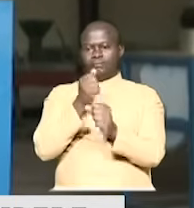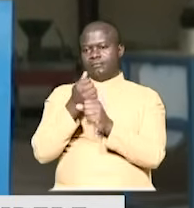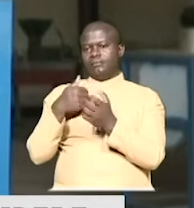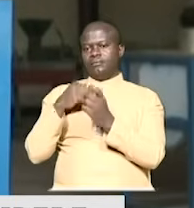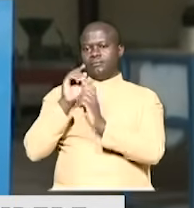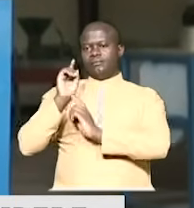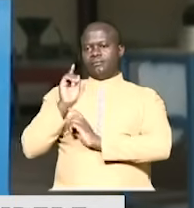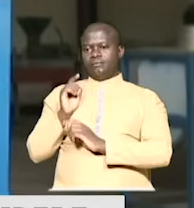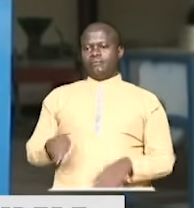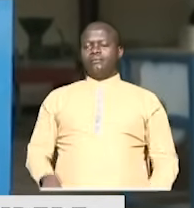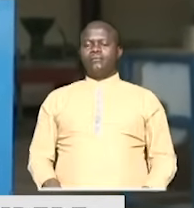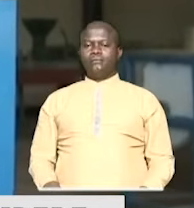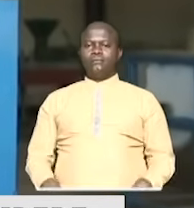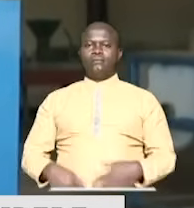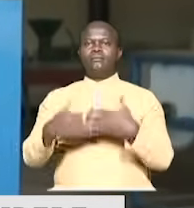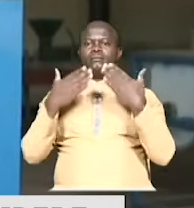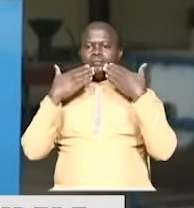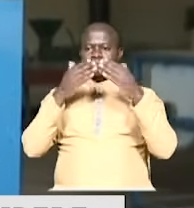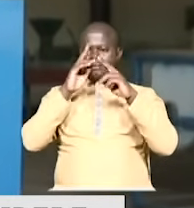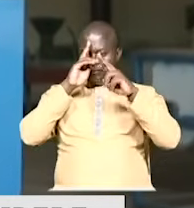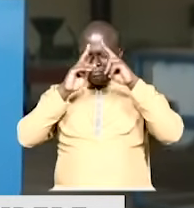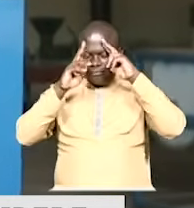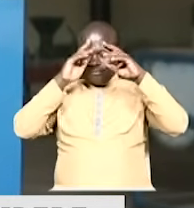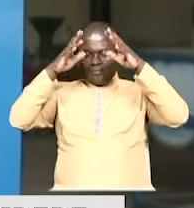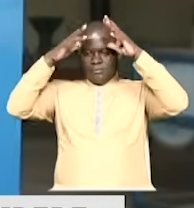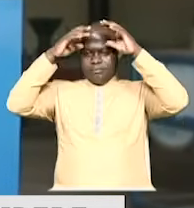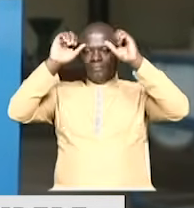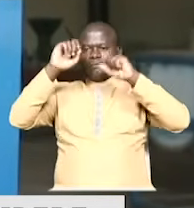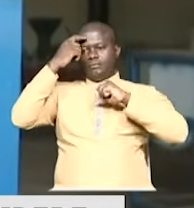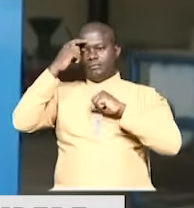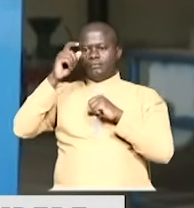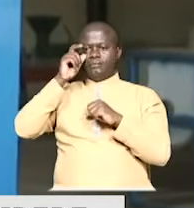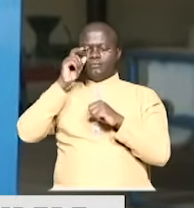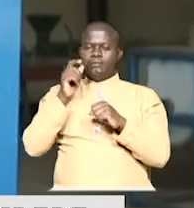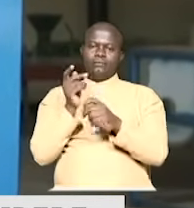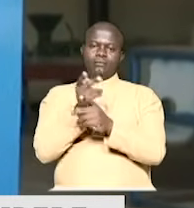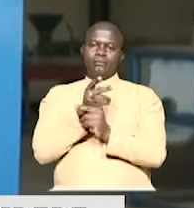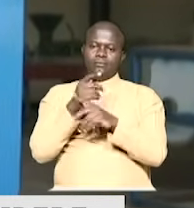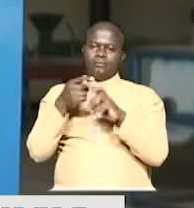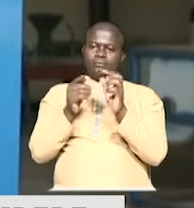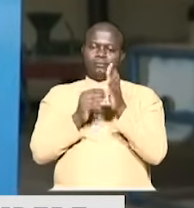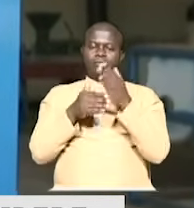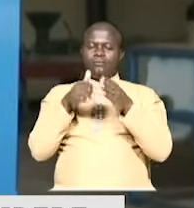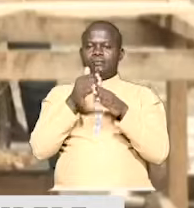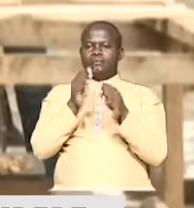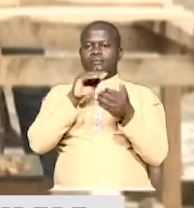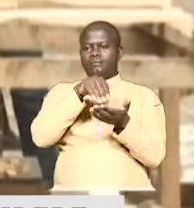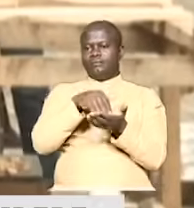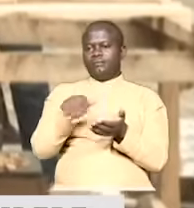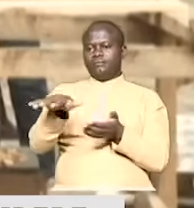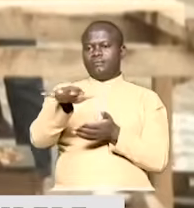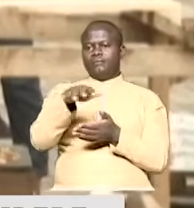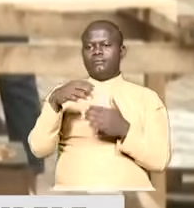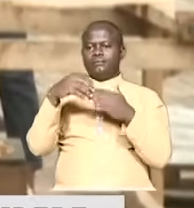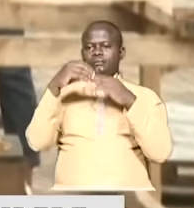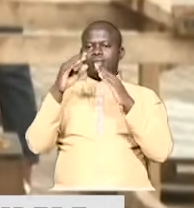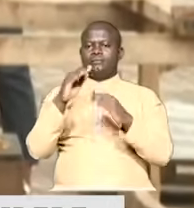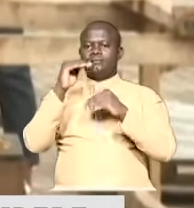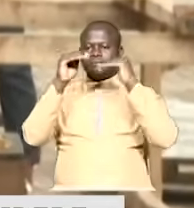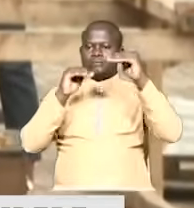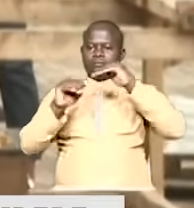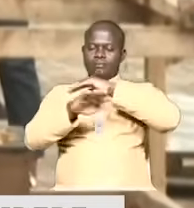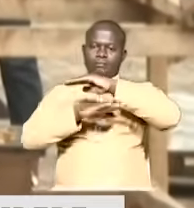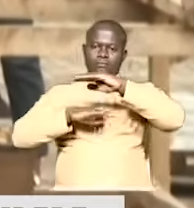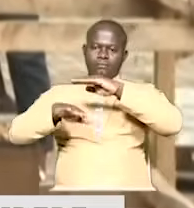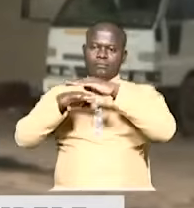umutekano. Turashimira Nyakubahwa Paul Kagame watwitaye akatwubakira aka gakiriro. Ubuyobozi bw'inzego